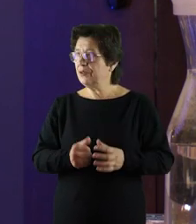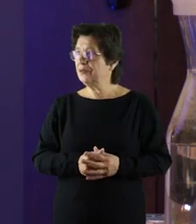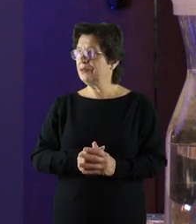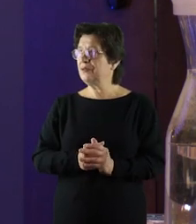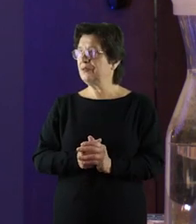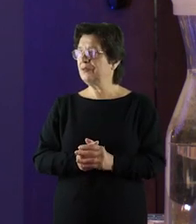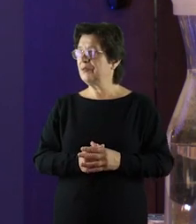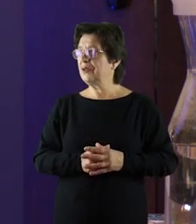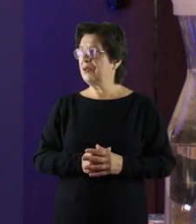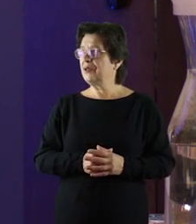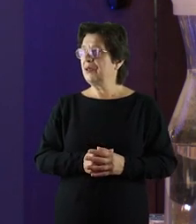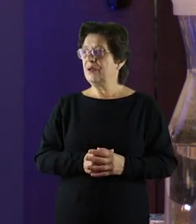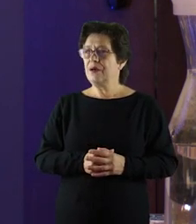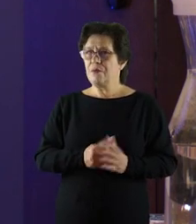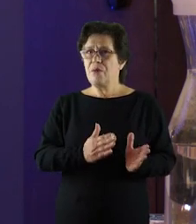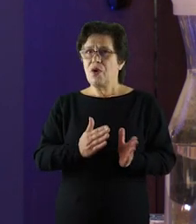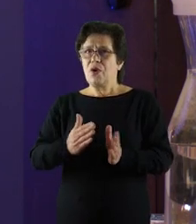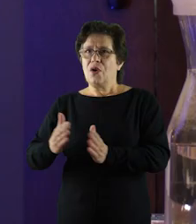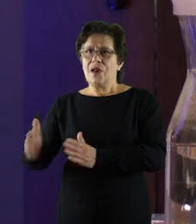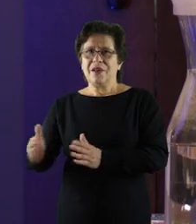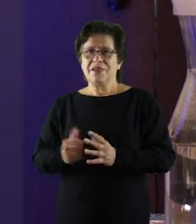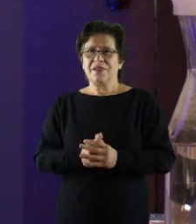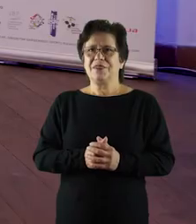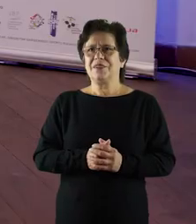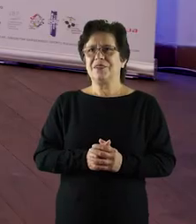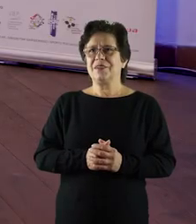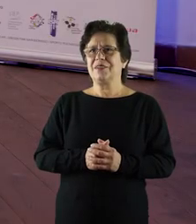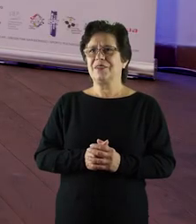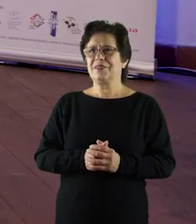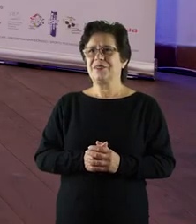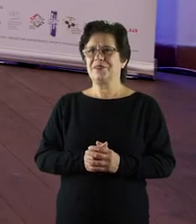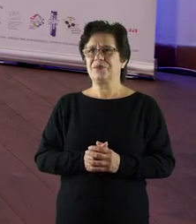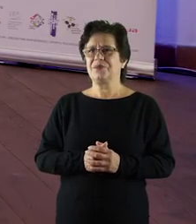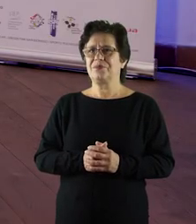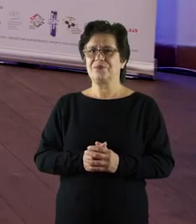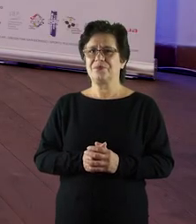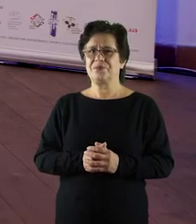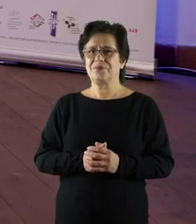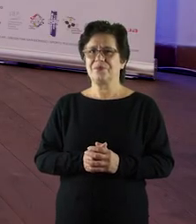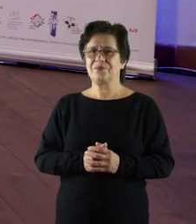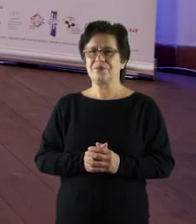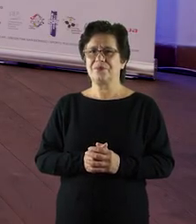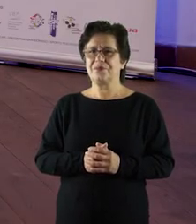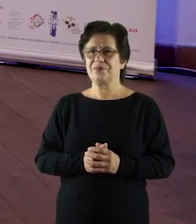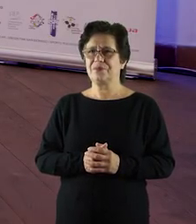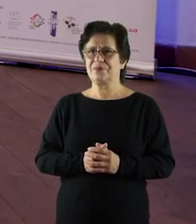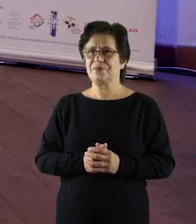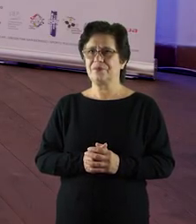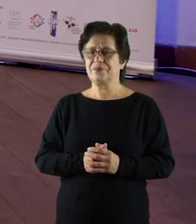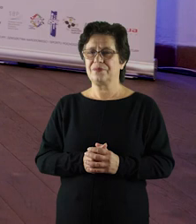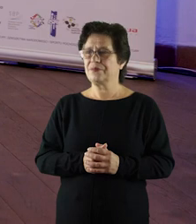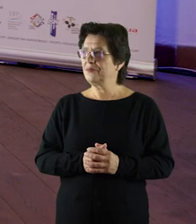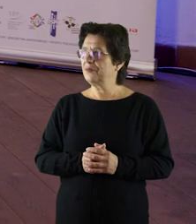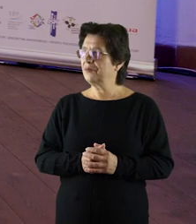Może będę wdzięczna po kolei. Podawajmy mikrofon, jeżeli on gdzieś tu jeszcze jest. O, jest na stole.